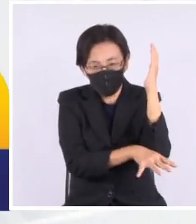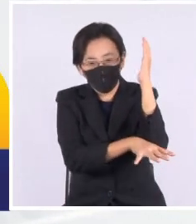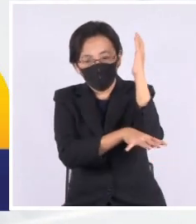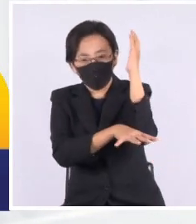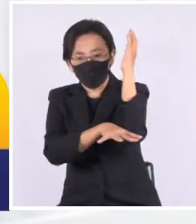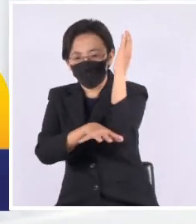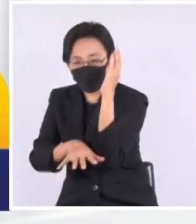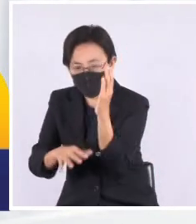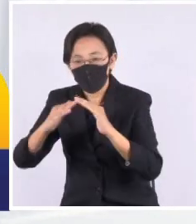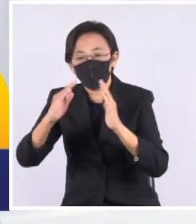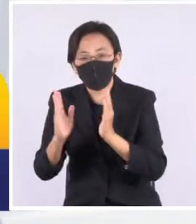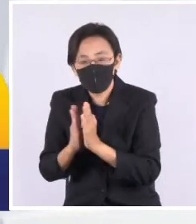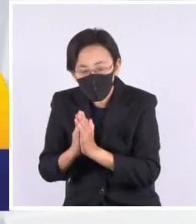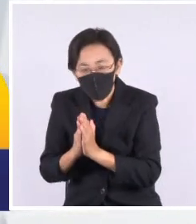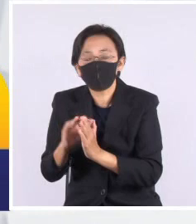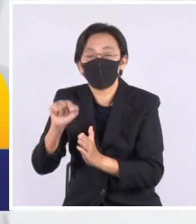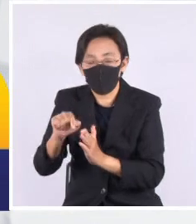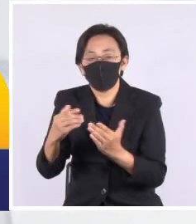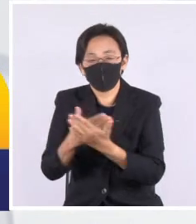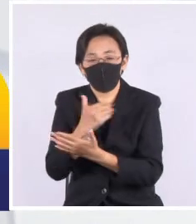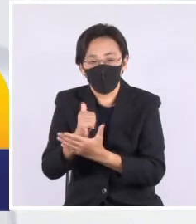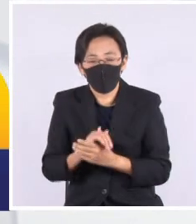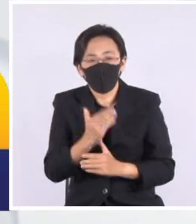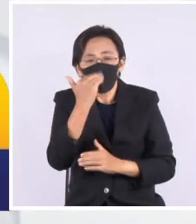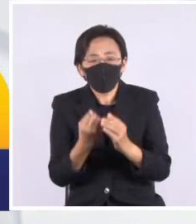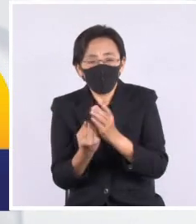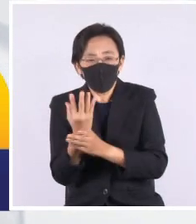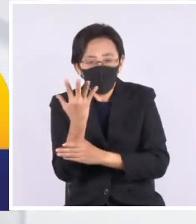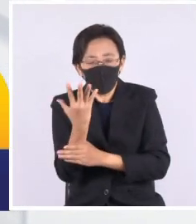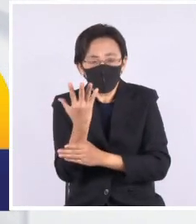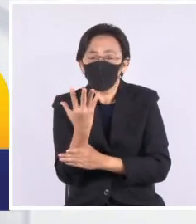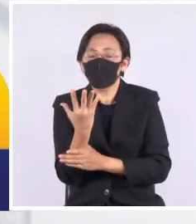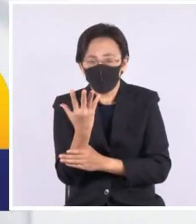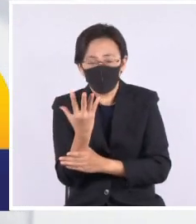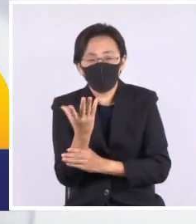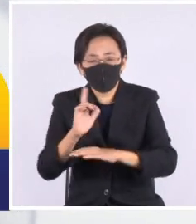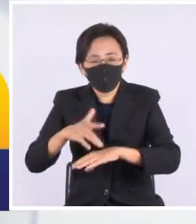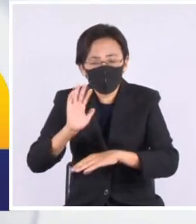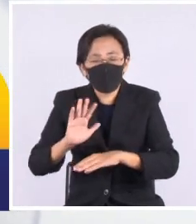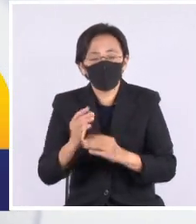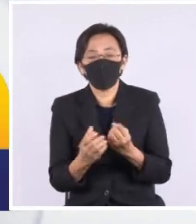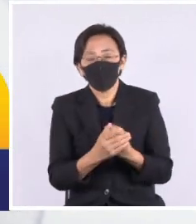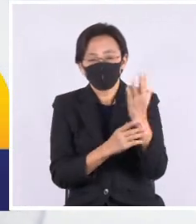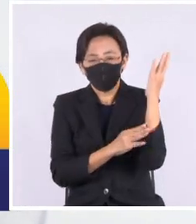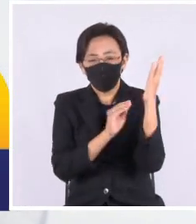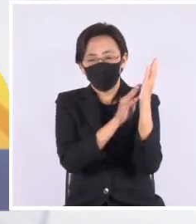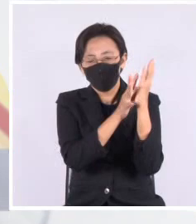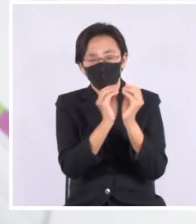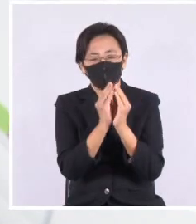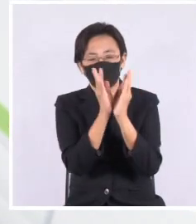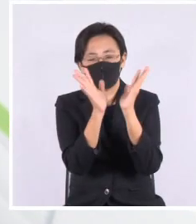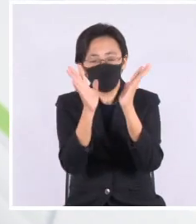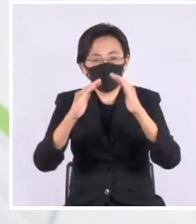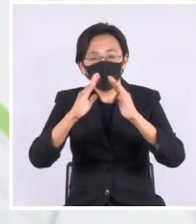เป็นทรัพย์สมบัติทางธรรมชาติของคนพนมสารคามและจังหวัดฉะเชิงเทราสร้างความร่มรื่นนะครับเท่ากับวัด